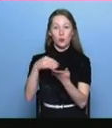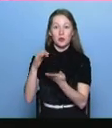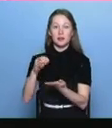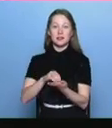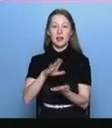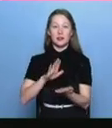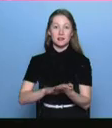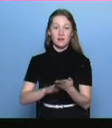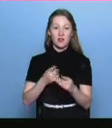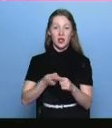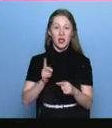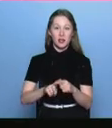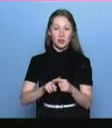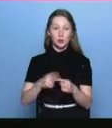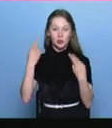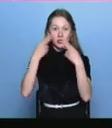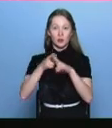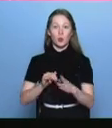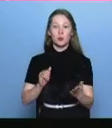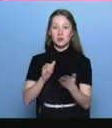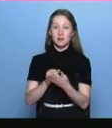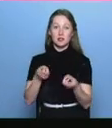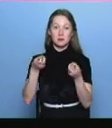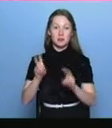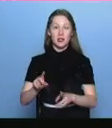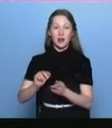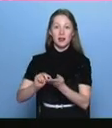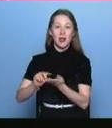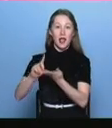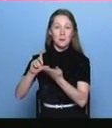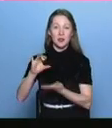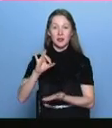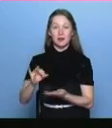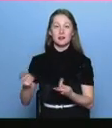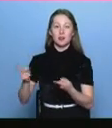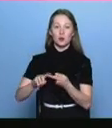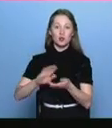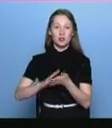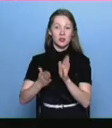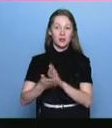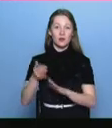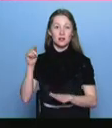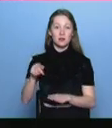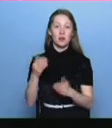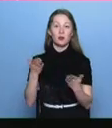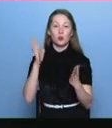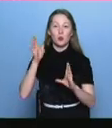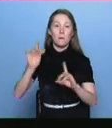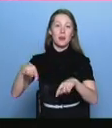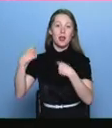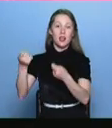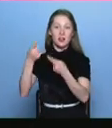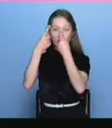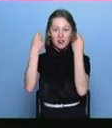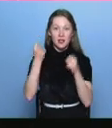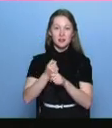технику, приобрести и установить на нее специальный фискальный накопитель и заключить договор с оператором, который будет передавать данные. Сделать все